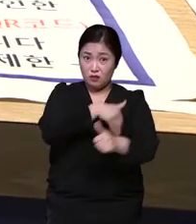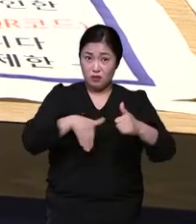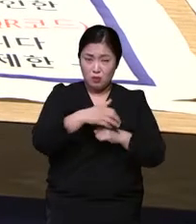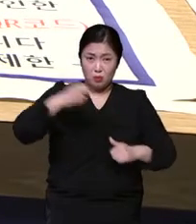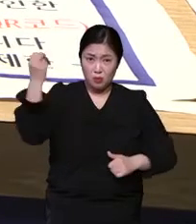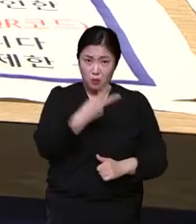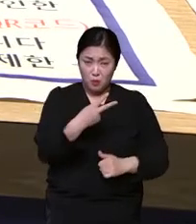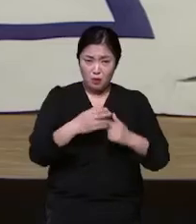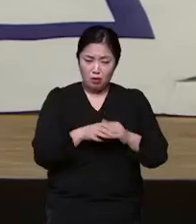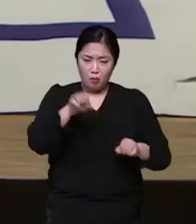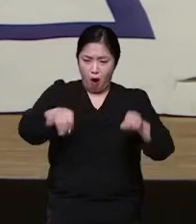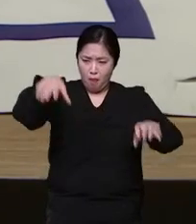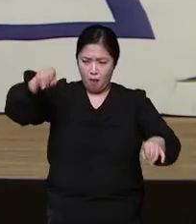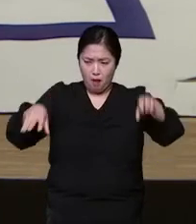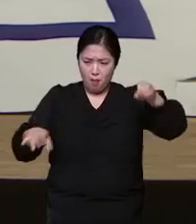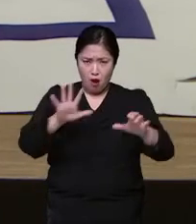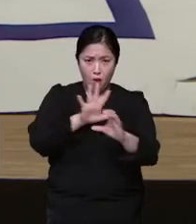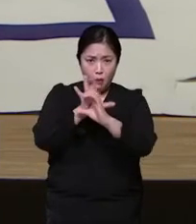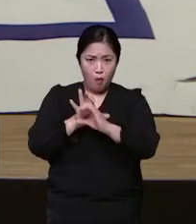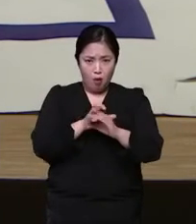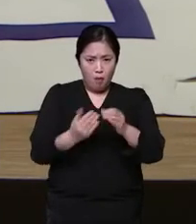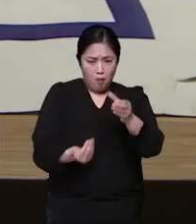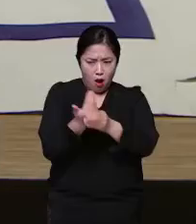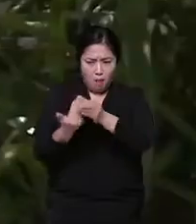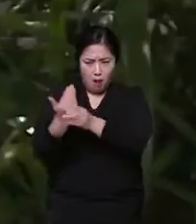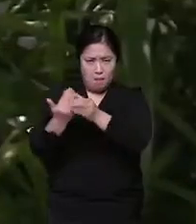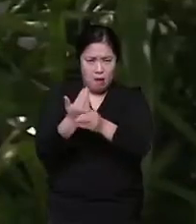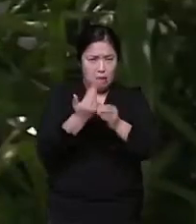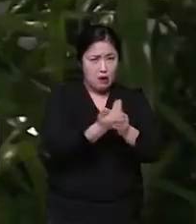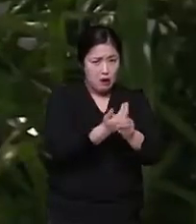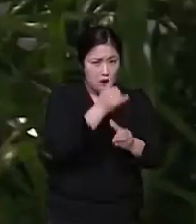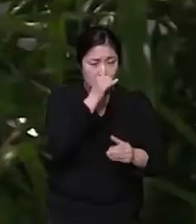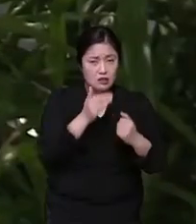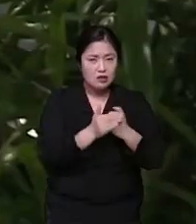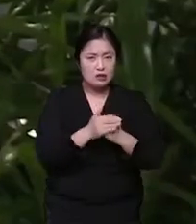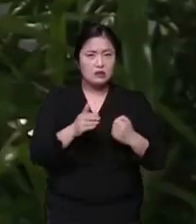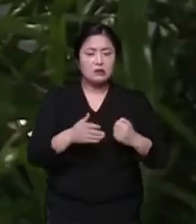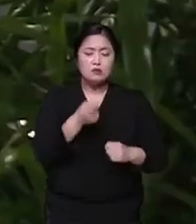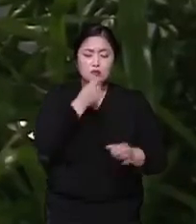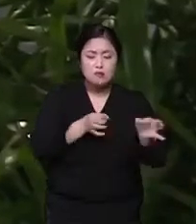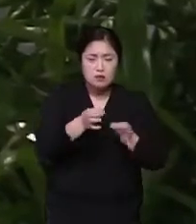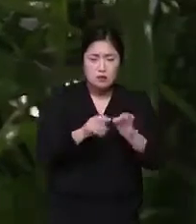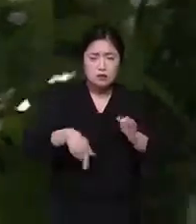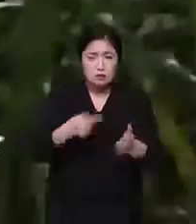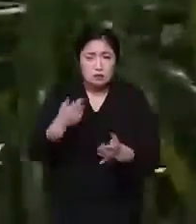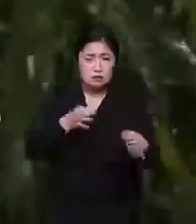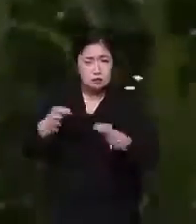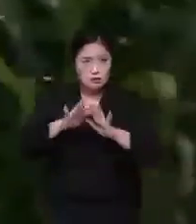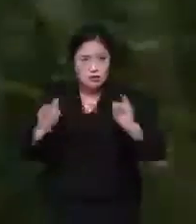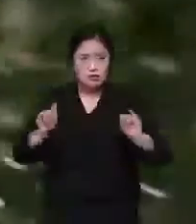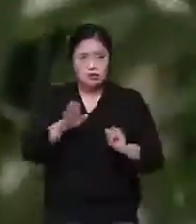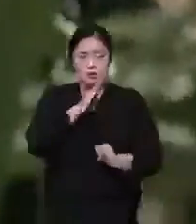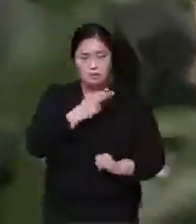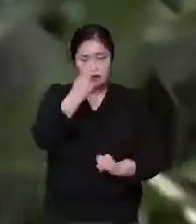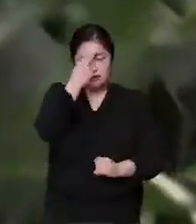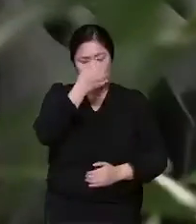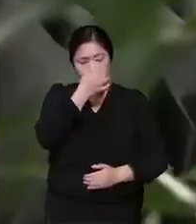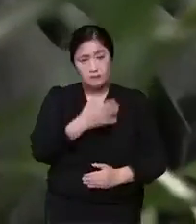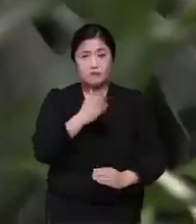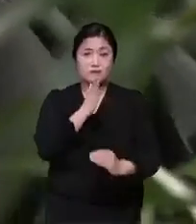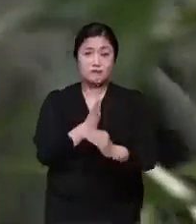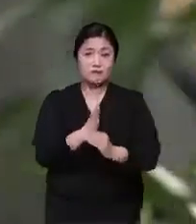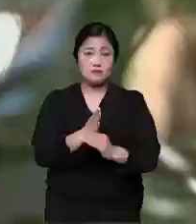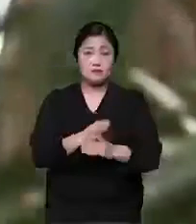상황에서 또다시 산발적인 코로나19 감염이 잇따라 발생하면서 소상공인과 자영업자들은 한숨이 깊어지고